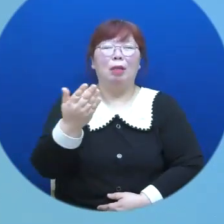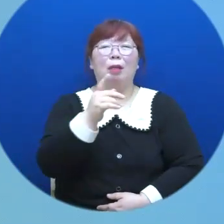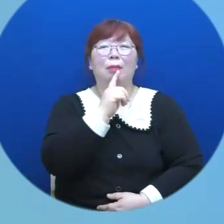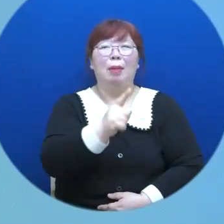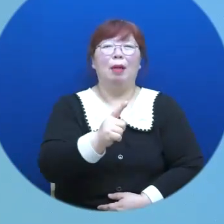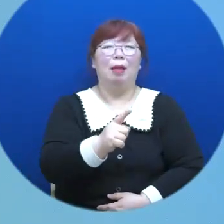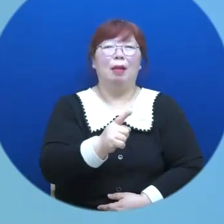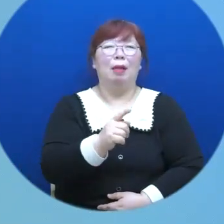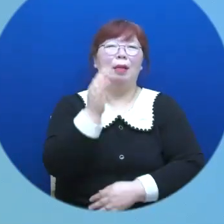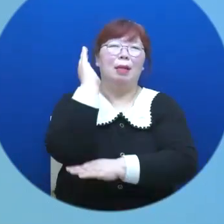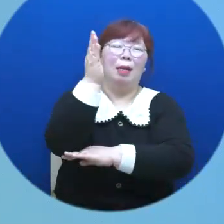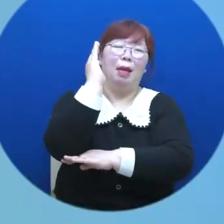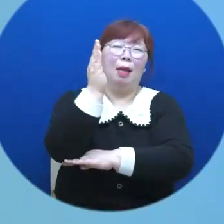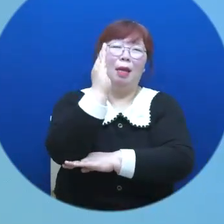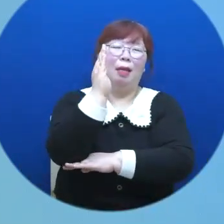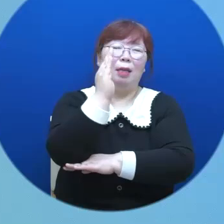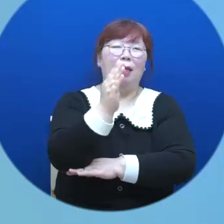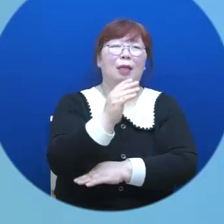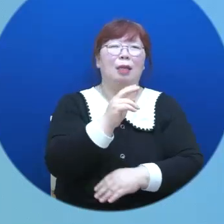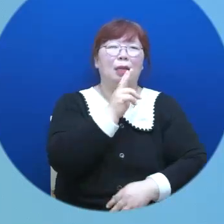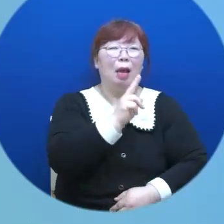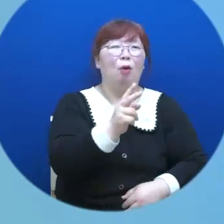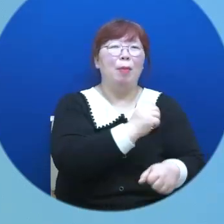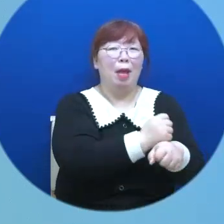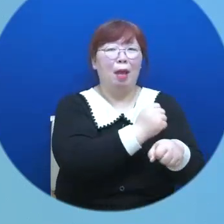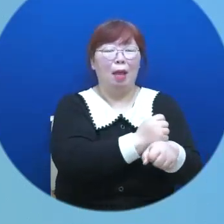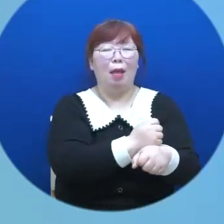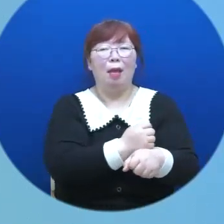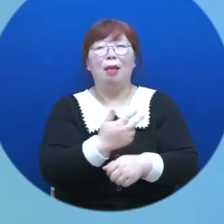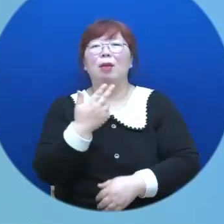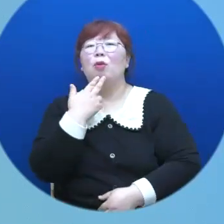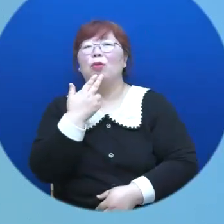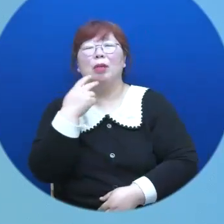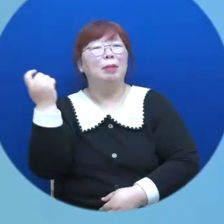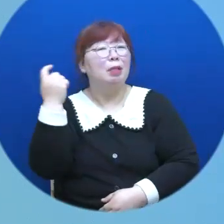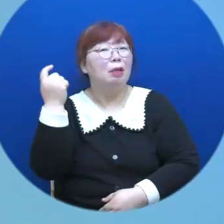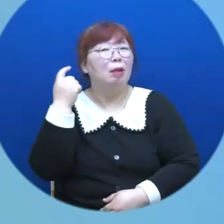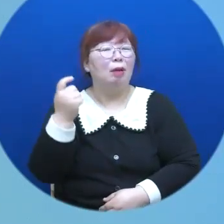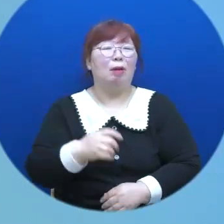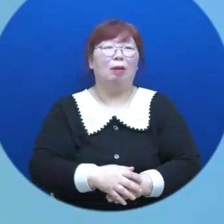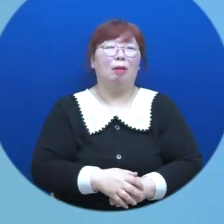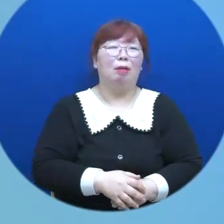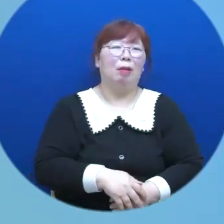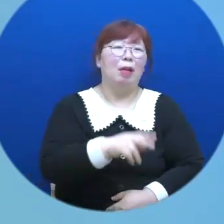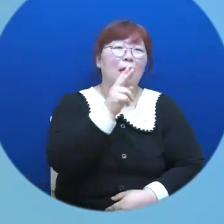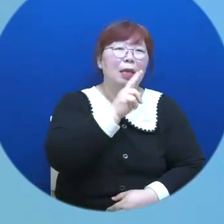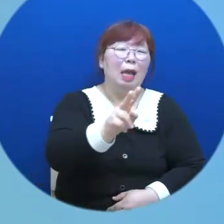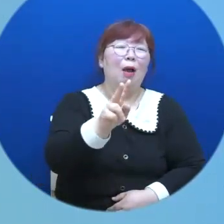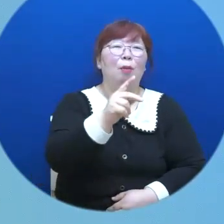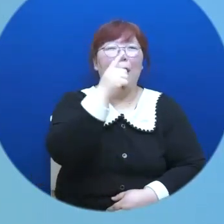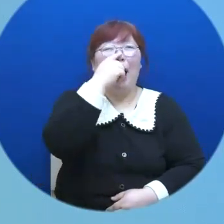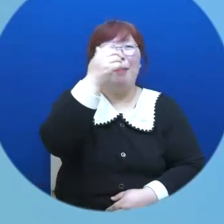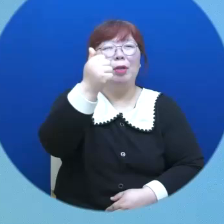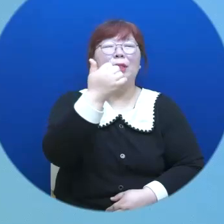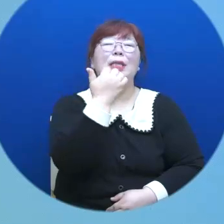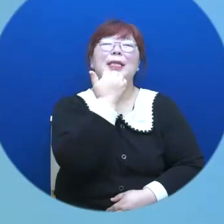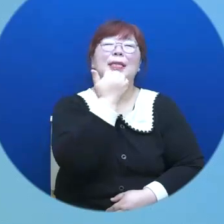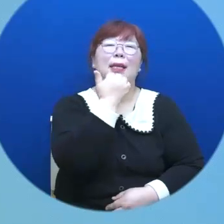거야. 그리고 야곱 얘기만 해요. 야곱의 아버지 이삭 얘기도 하지.